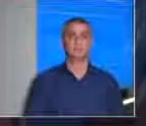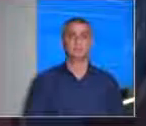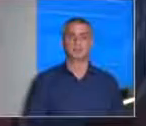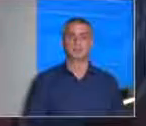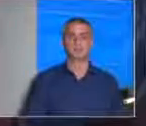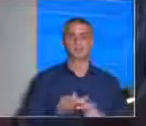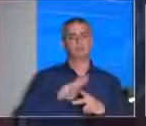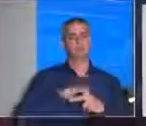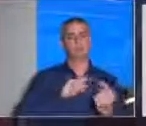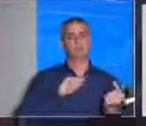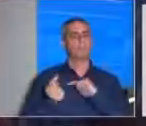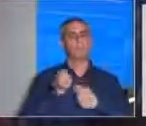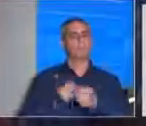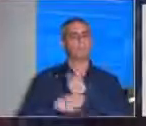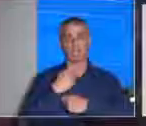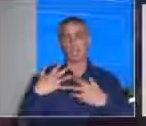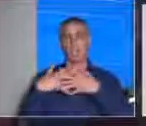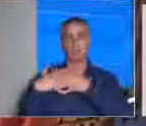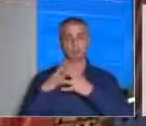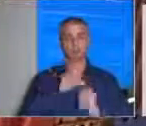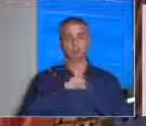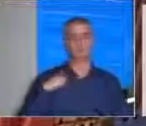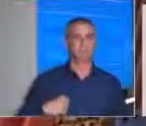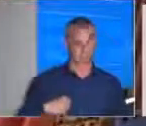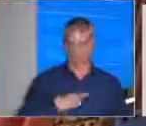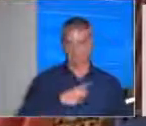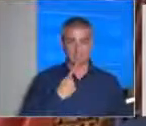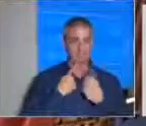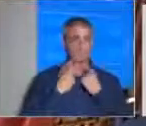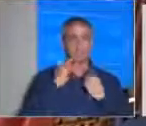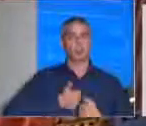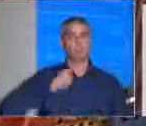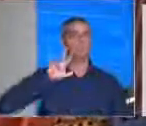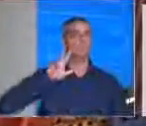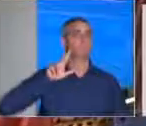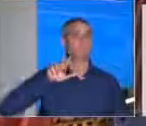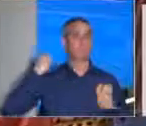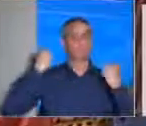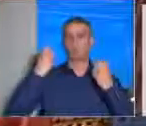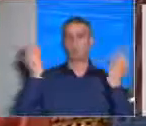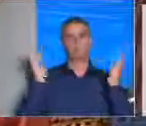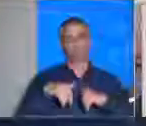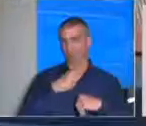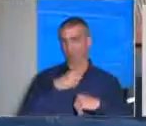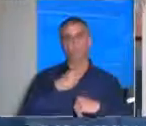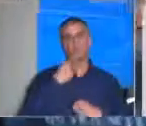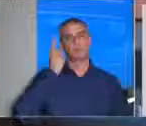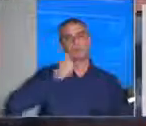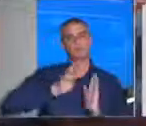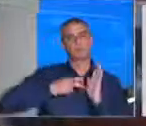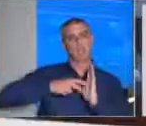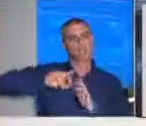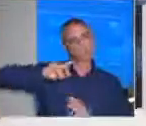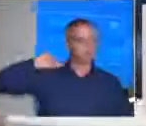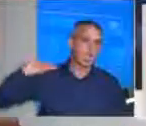right? החרפה במלחמת הסחר בין ארצות הברית לסין. השיחות בין המעצמות כשלו, וטראמפ הורה להטיל מכסים